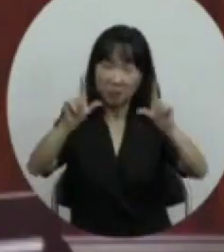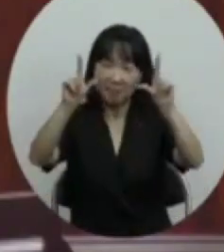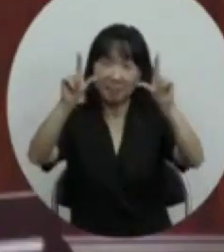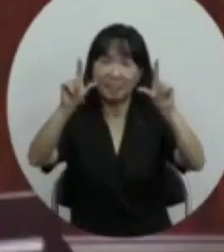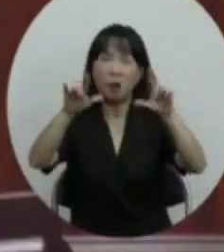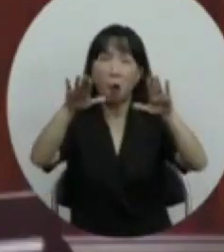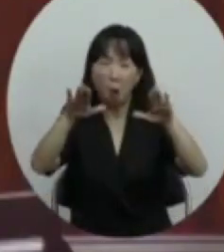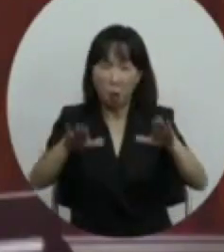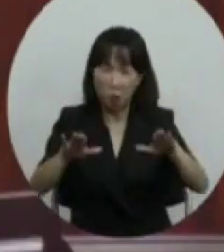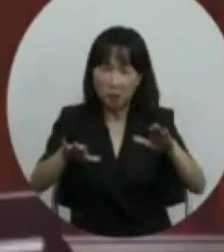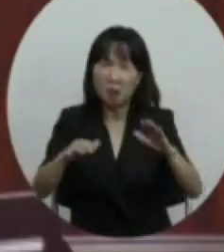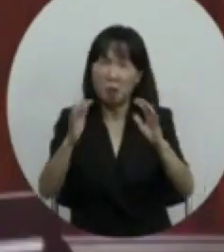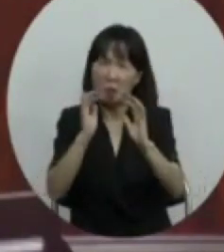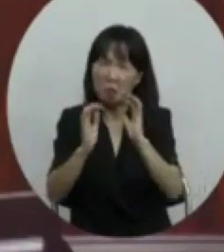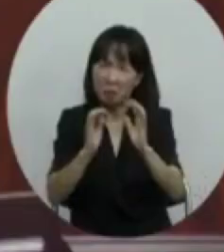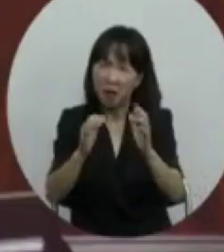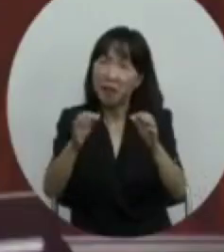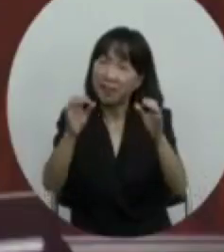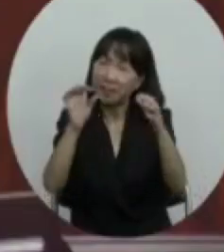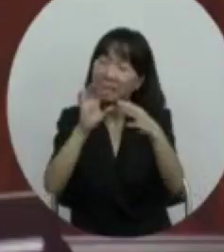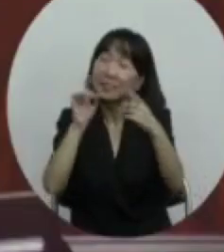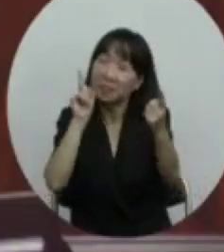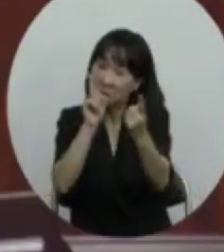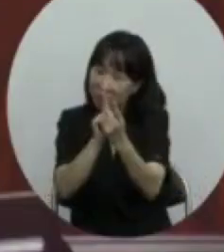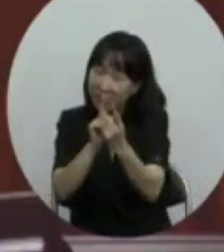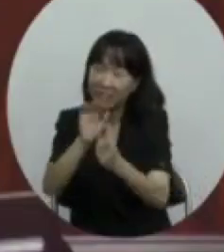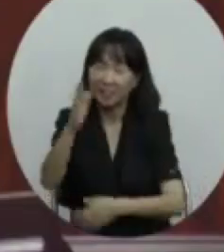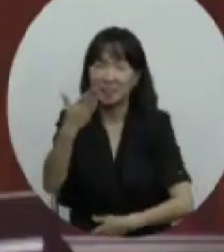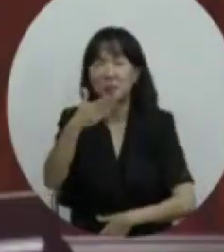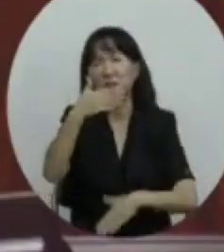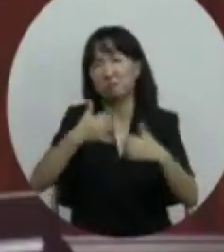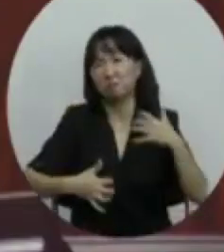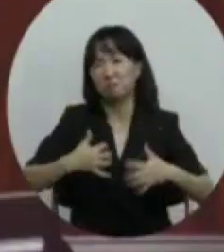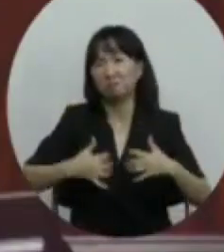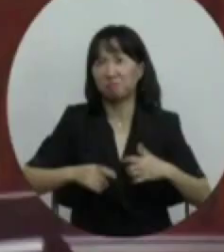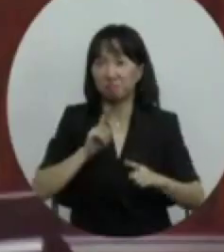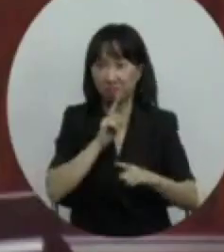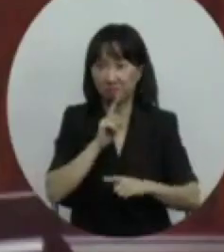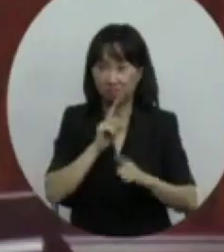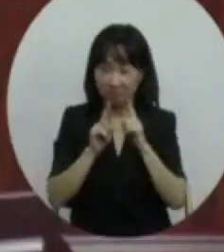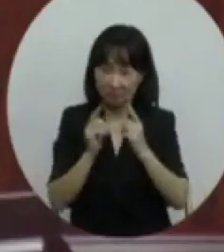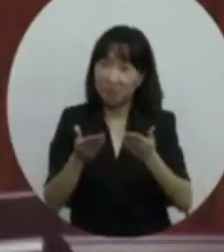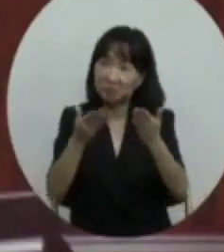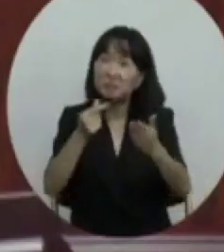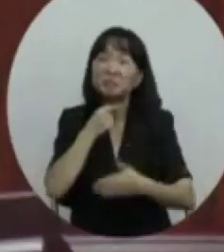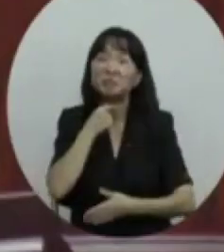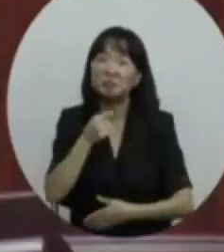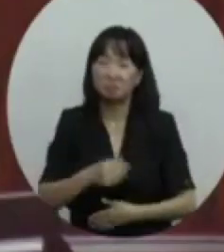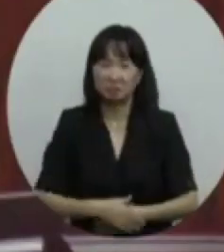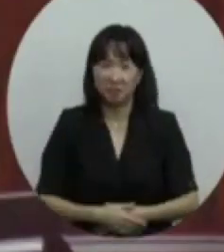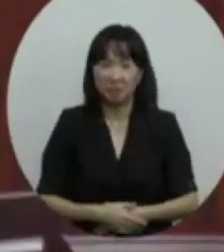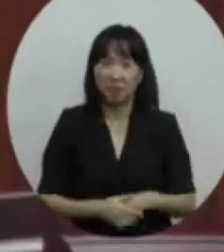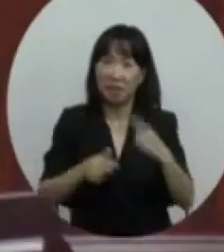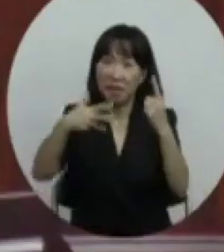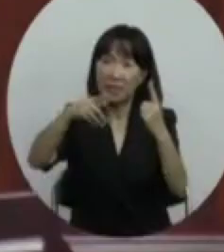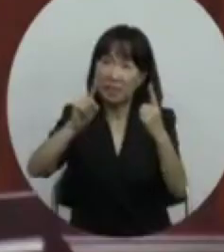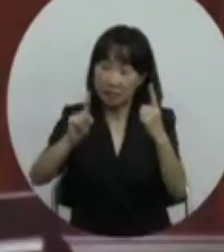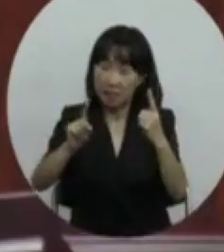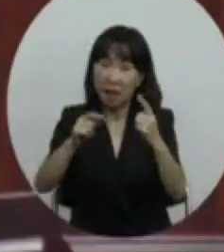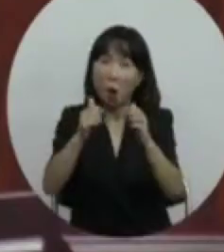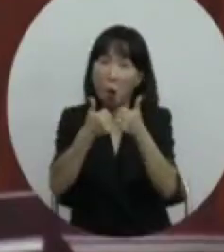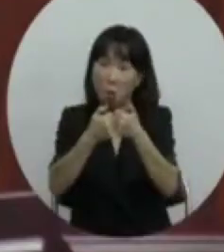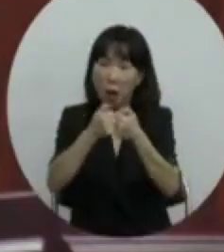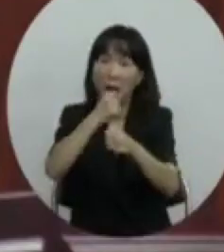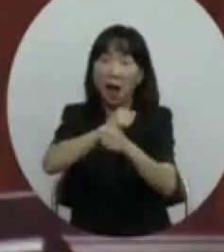여주시의회 임시회를 통해 다시 뵙게 되어 반갑습니다. 먼저 제1차 정례회 동안